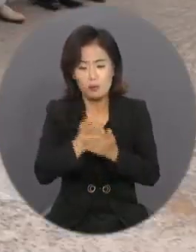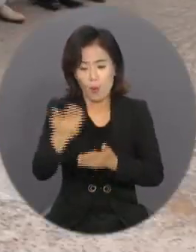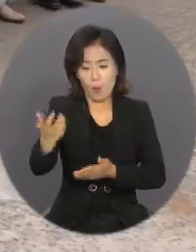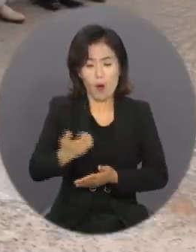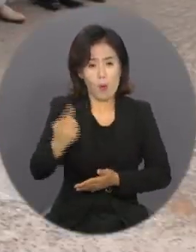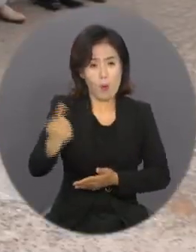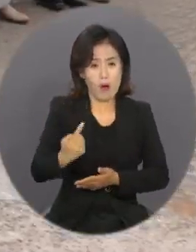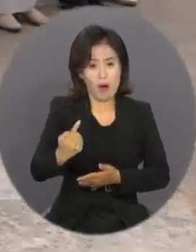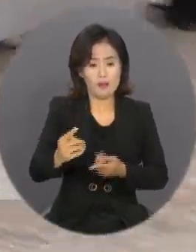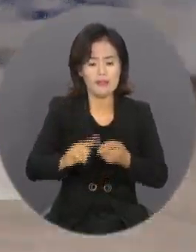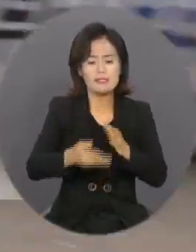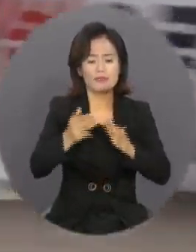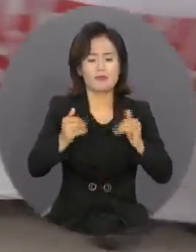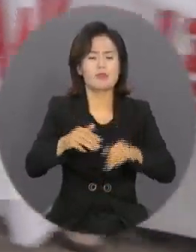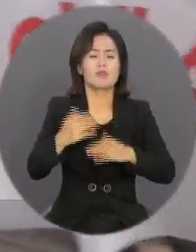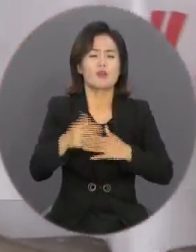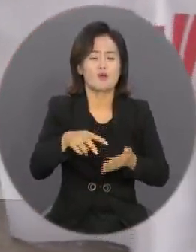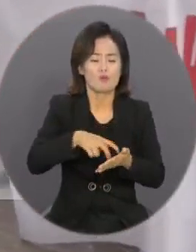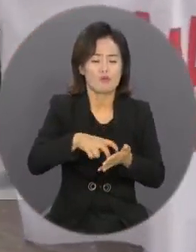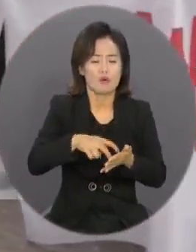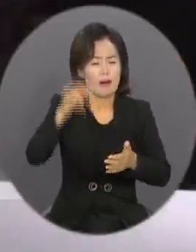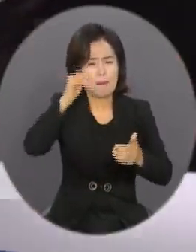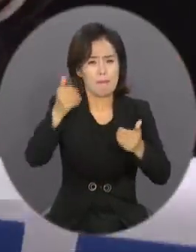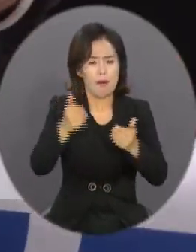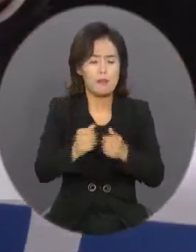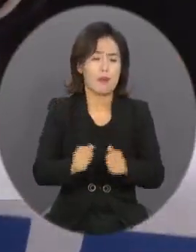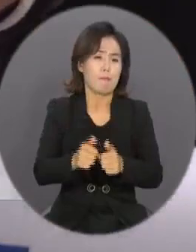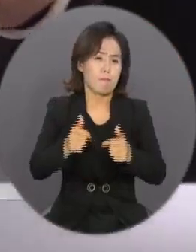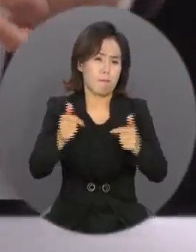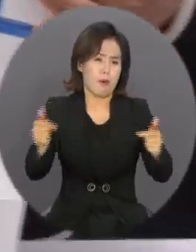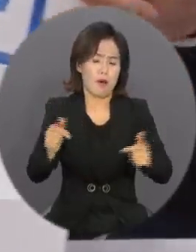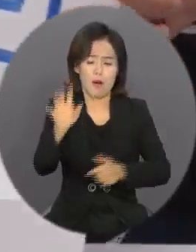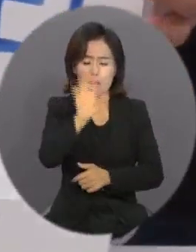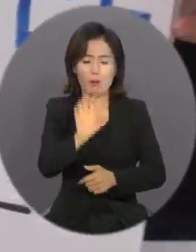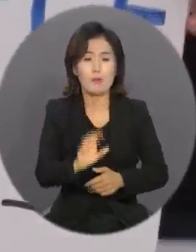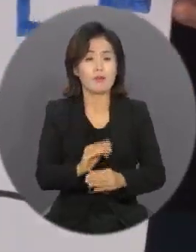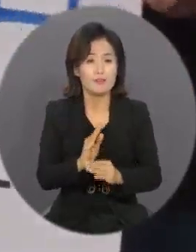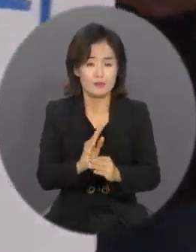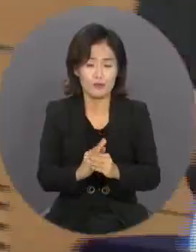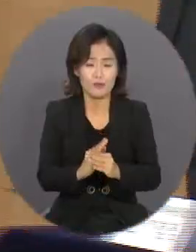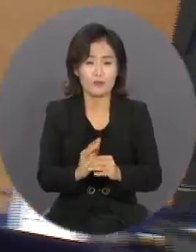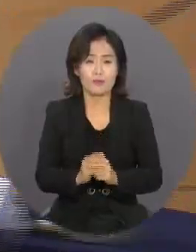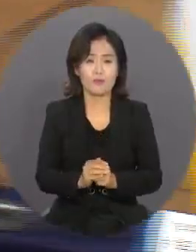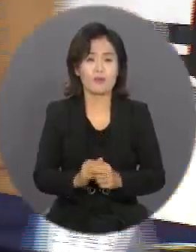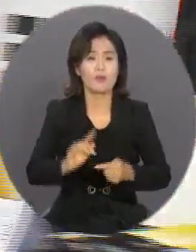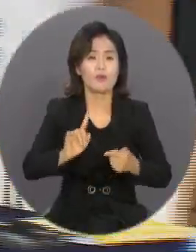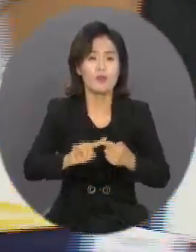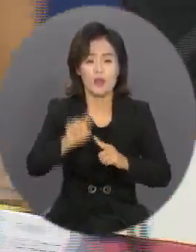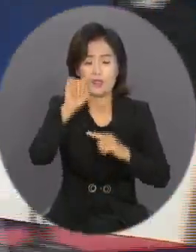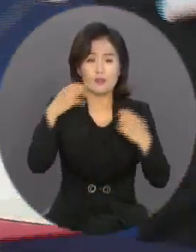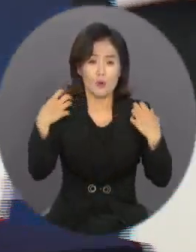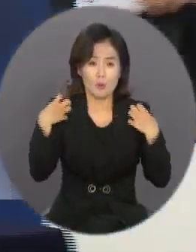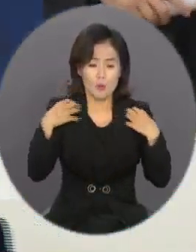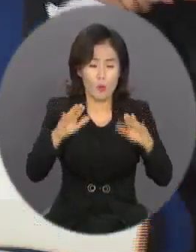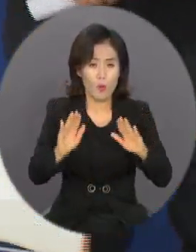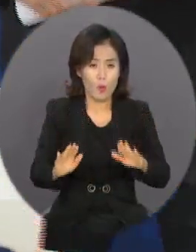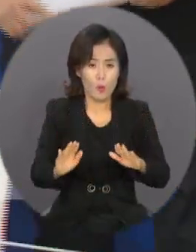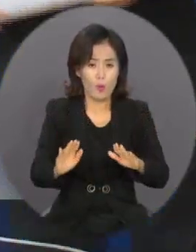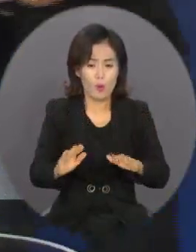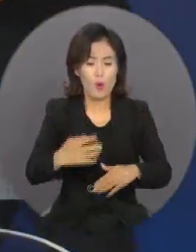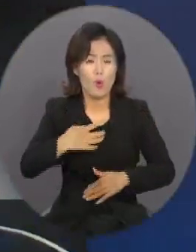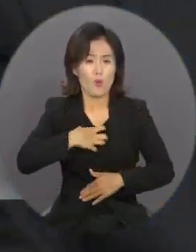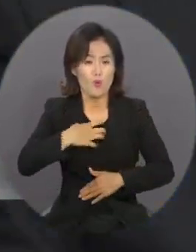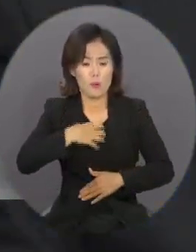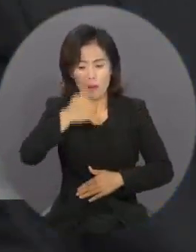지역마다 시민들의 불안과 반대가 증폭되는 경우가 반복되고 있습니다. 이에 따라 정부는 올해 초